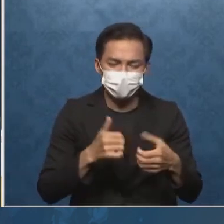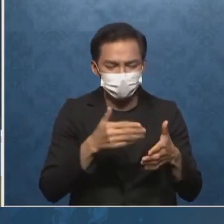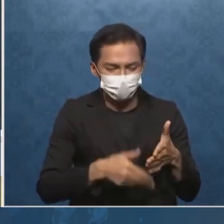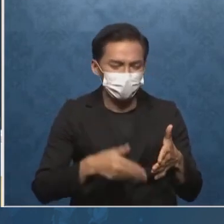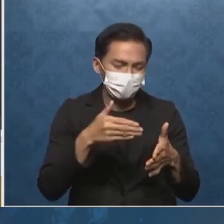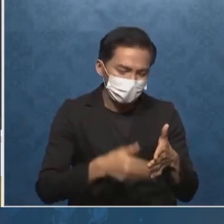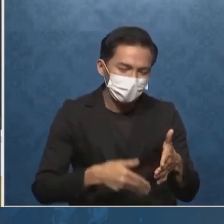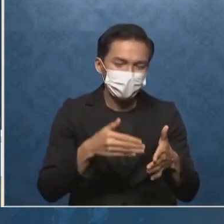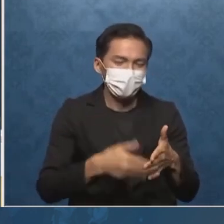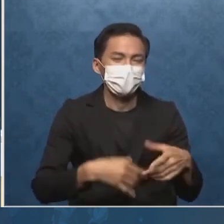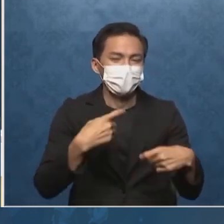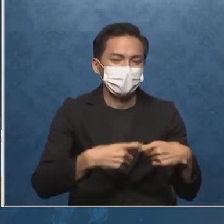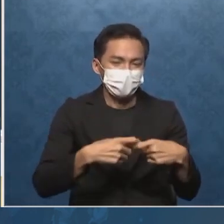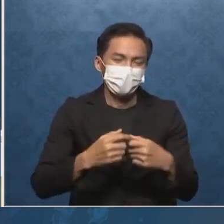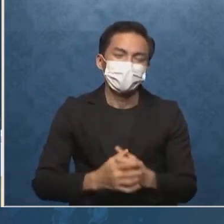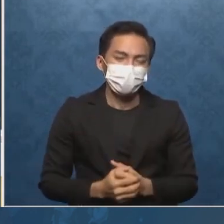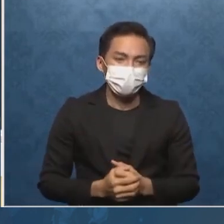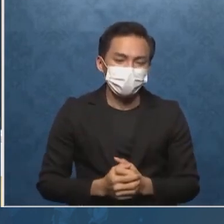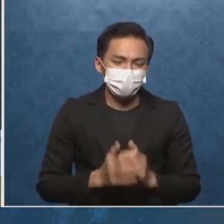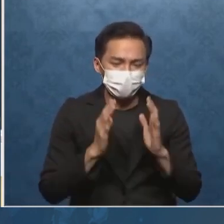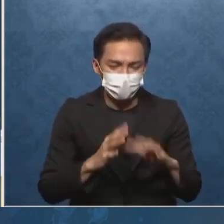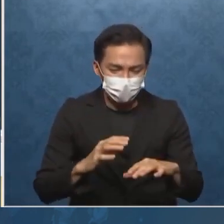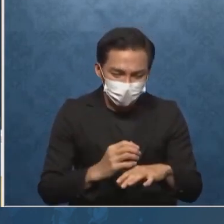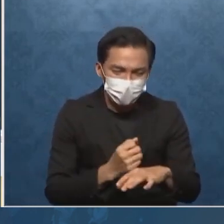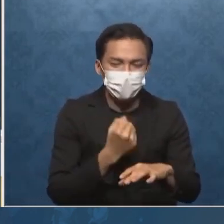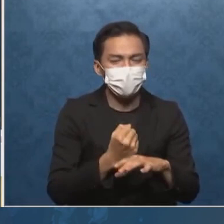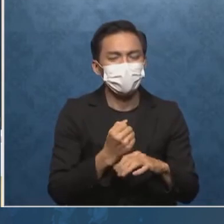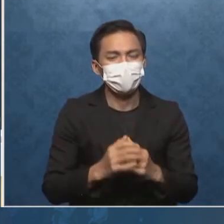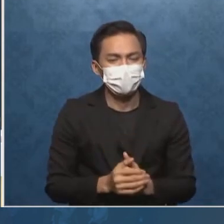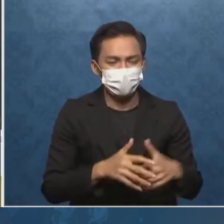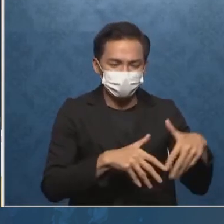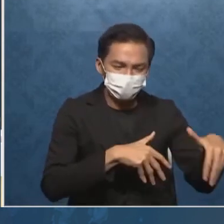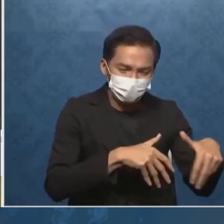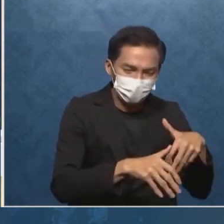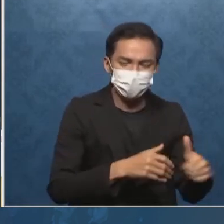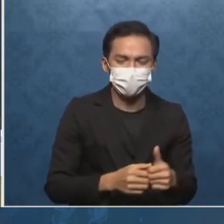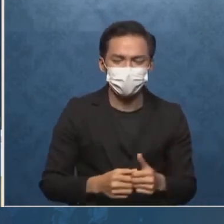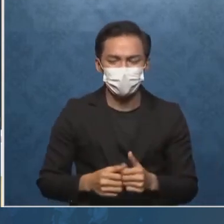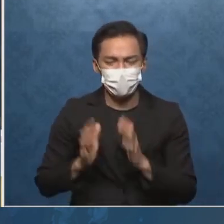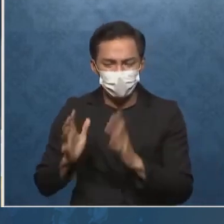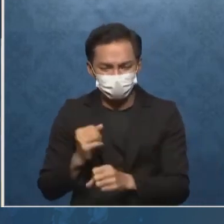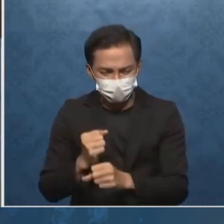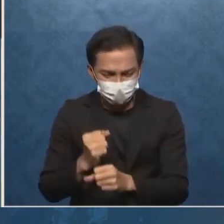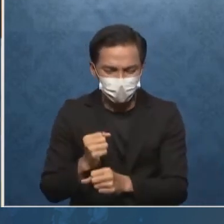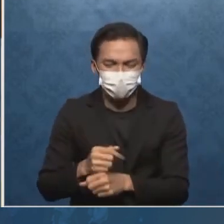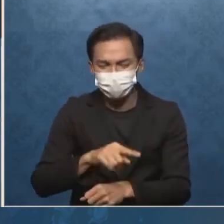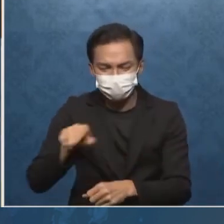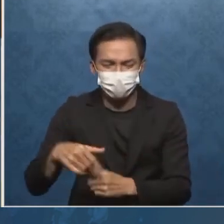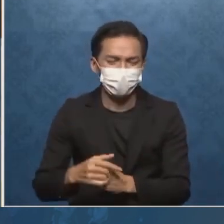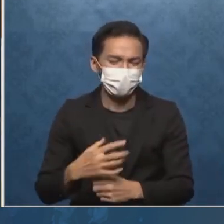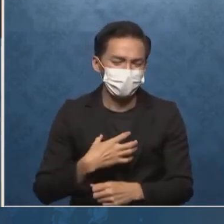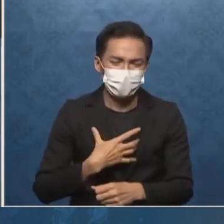แหละนะครับทำให้ผู้รับเหมาเองชาวบ้านเองเจ้าหน้าที่ในพื้นที่เองก็ไม่อยากจะดำเนินโครงการต่อ